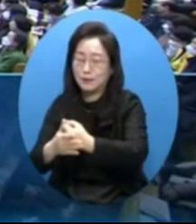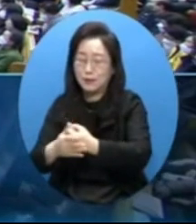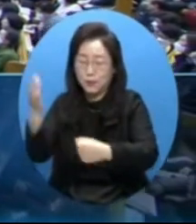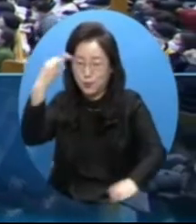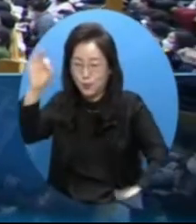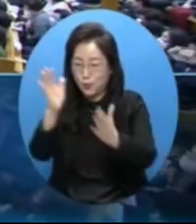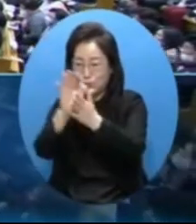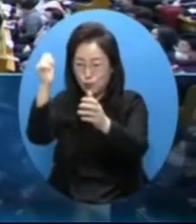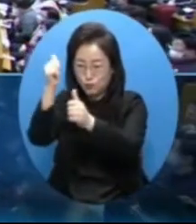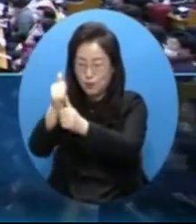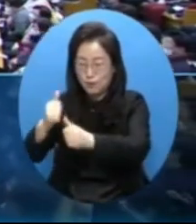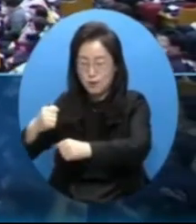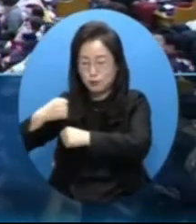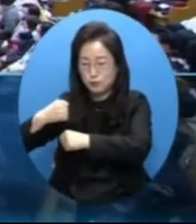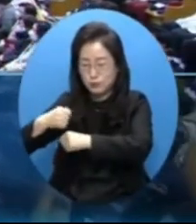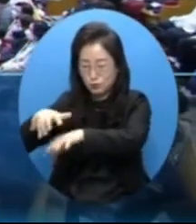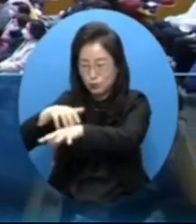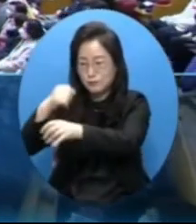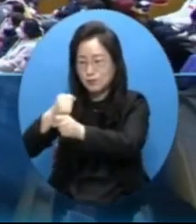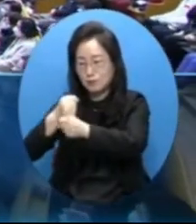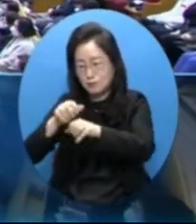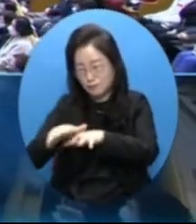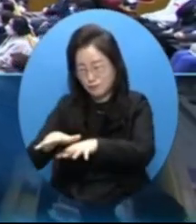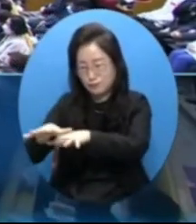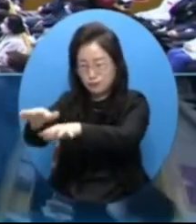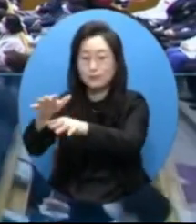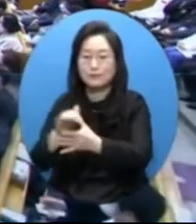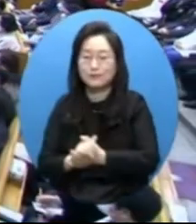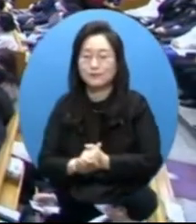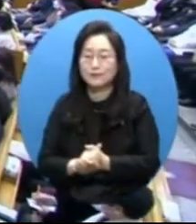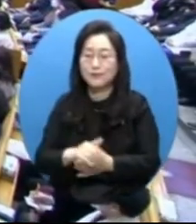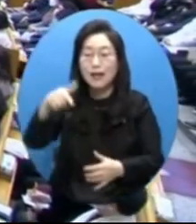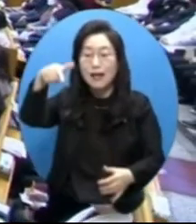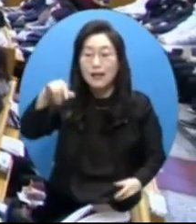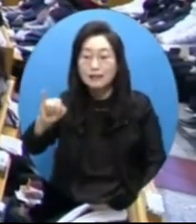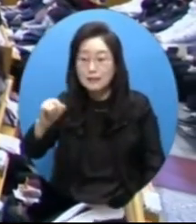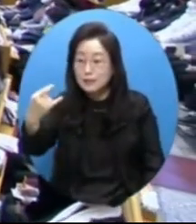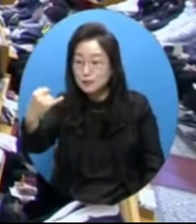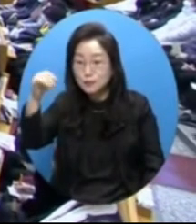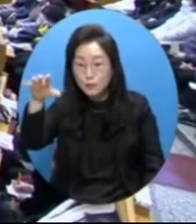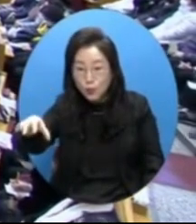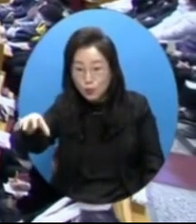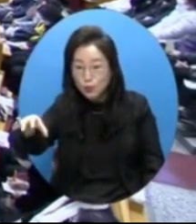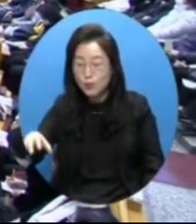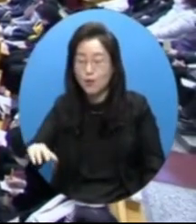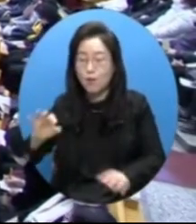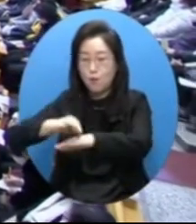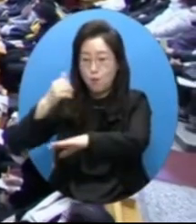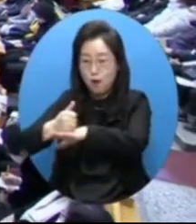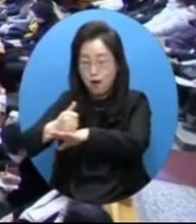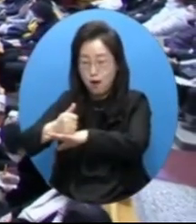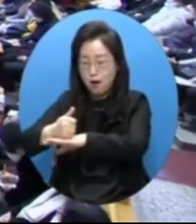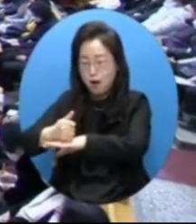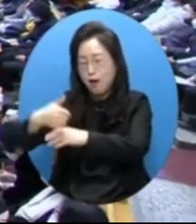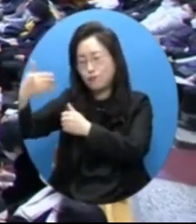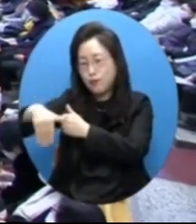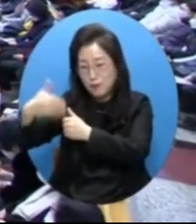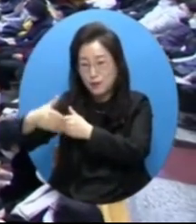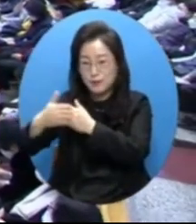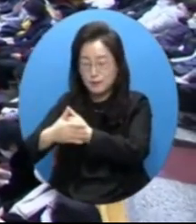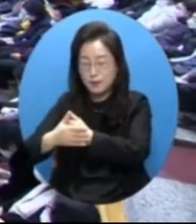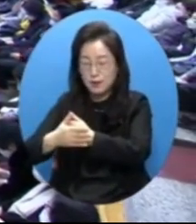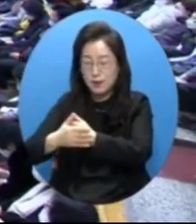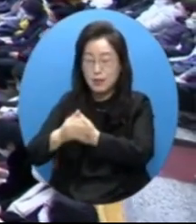더불어 길갈해서 올라가니라 기본 사람들의 도미 요청을 받은 여호수아는 즉시 군대를 이끌고 그들을 도로 올라갔습니다